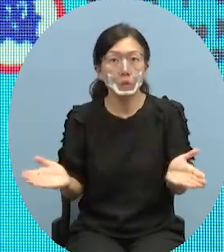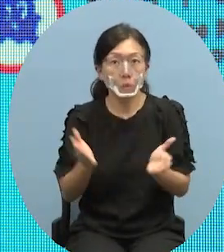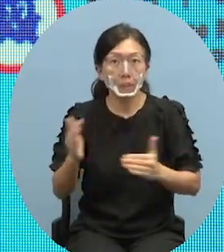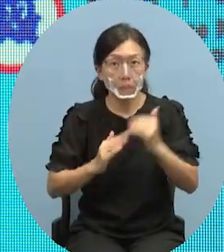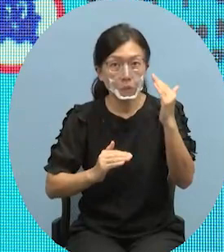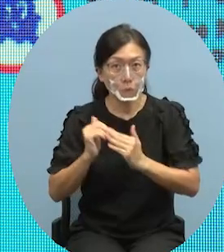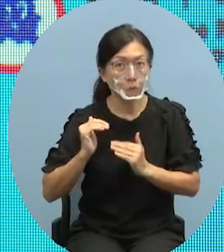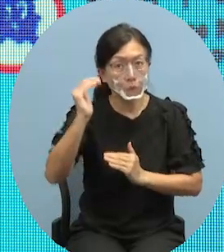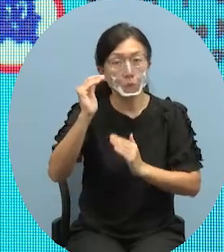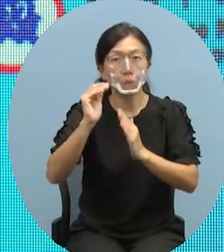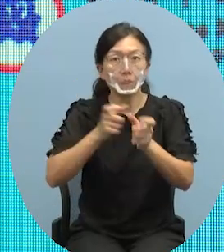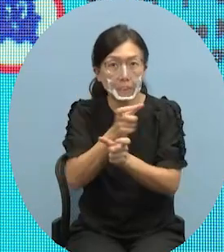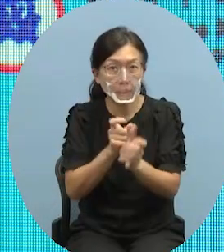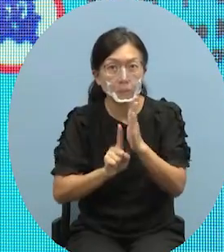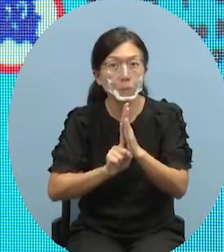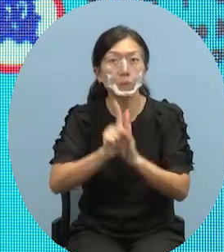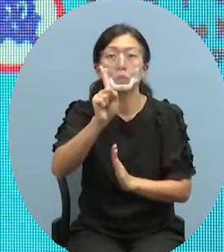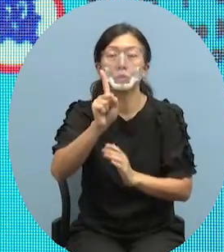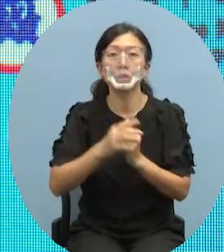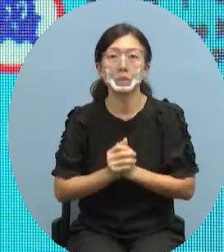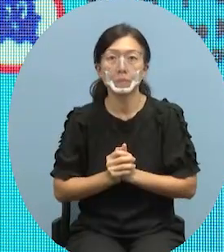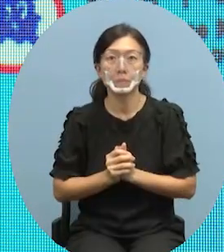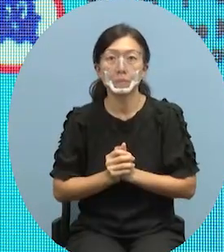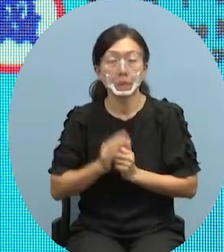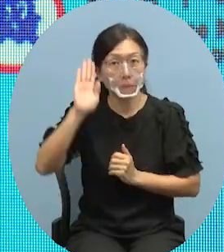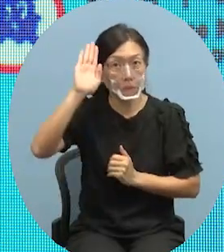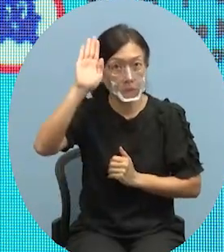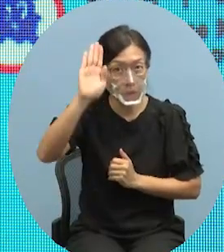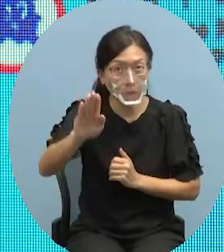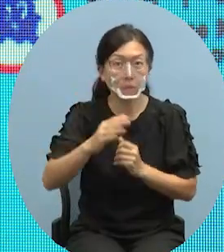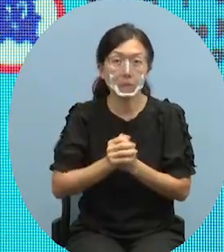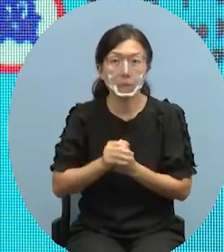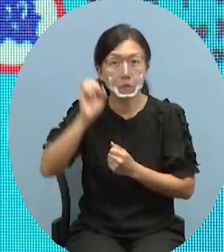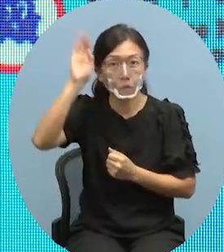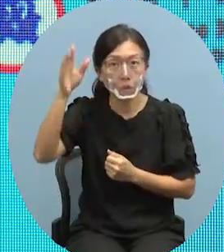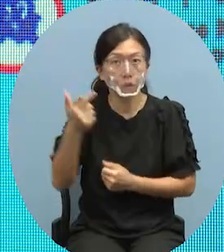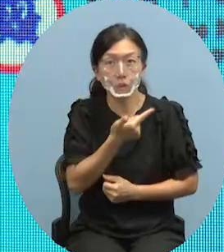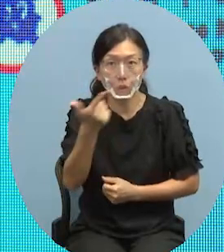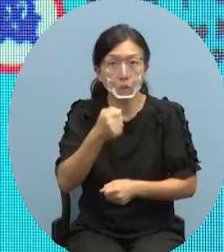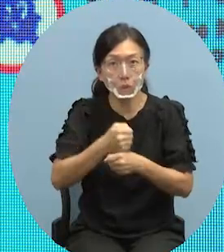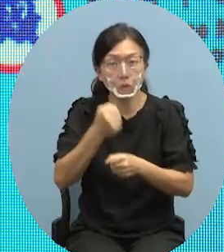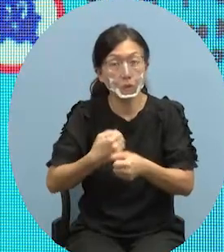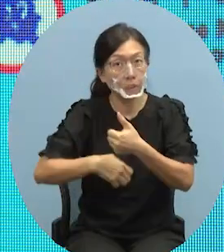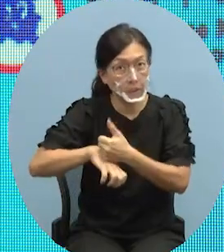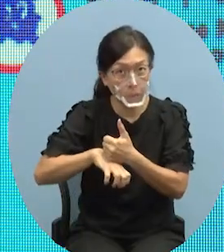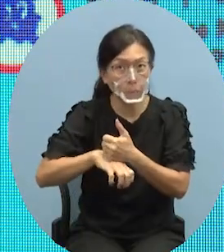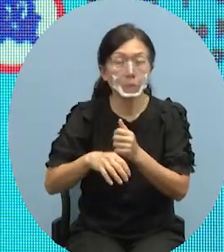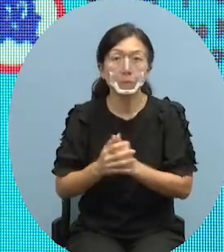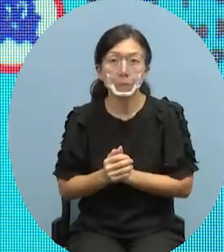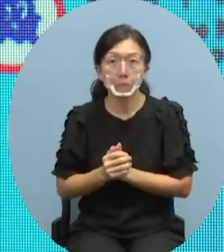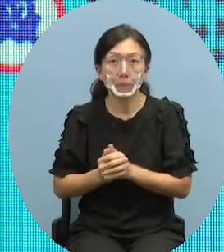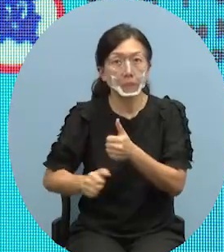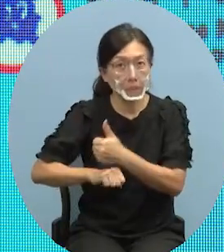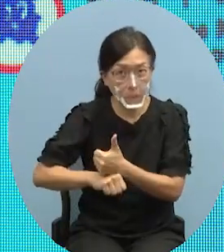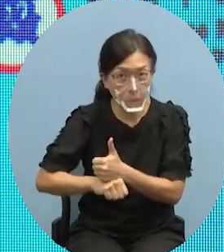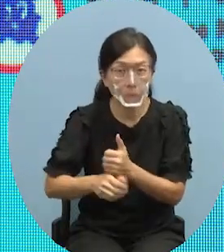量嘅經濟增長。我哋希望從而咧係創造更多優質嘅就業機會。特區政府係會致力